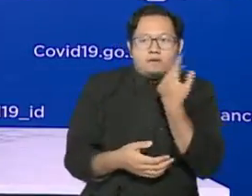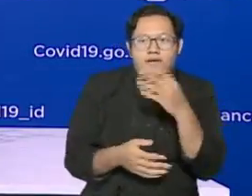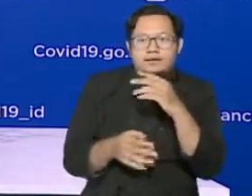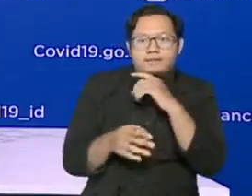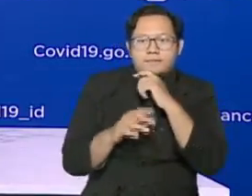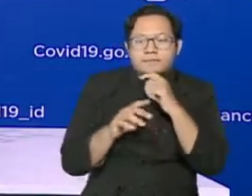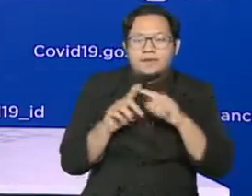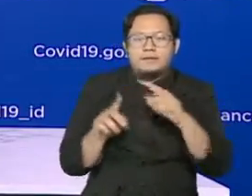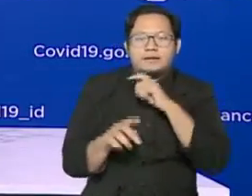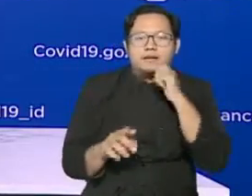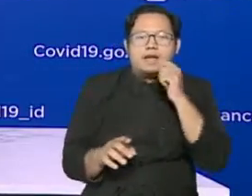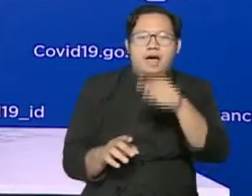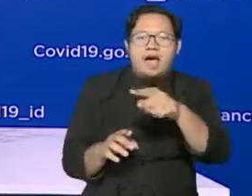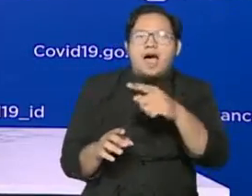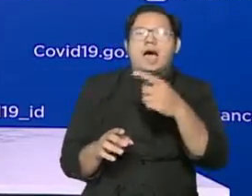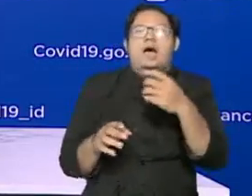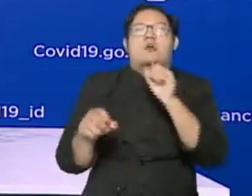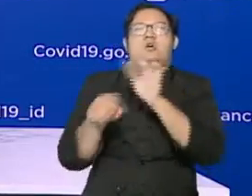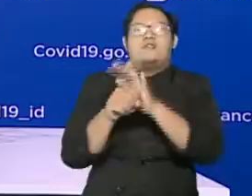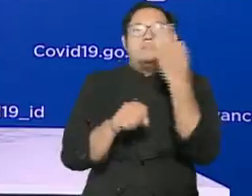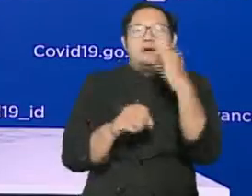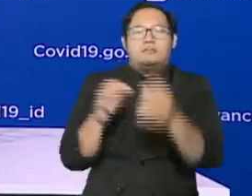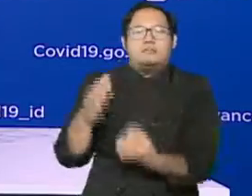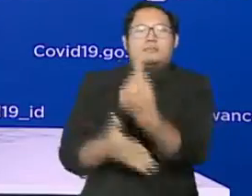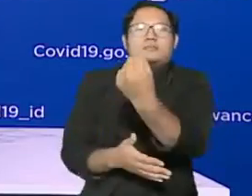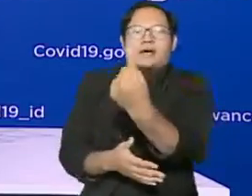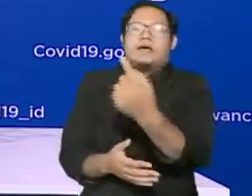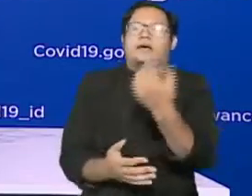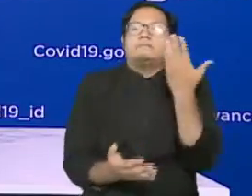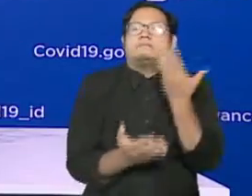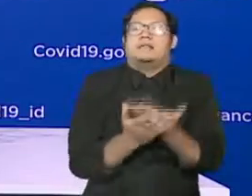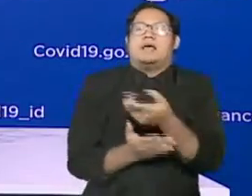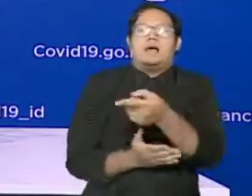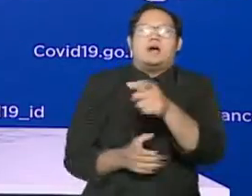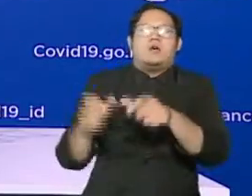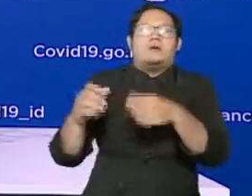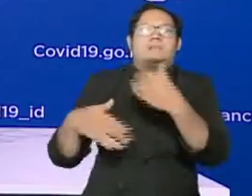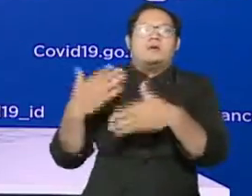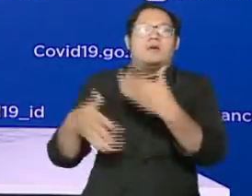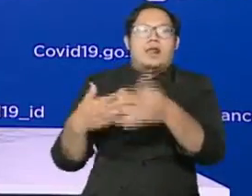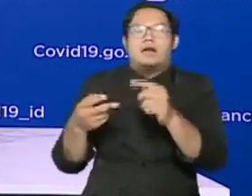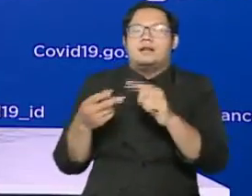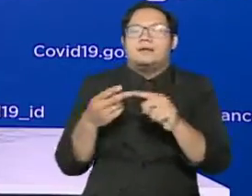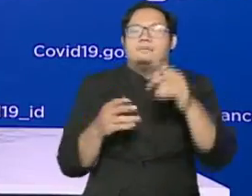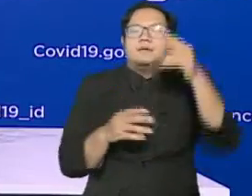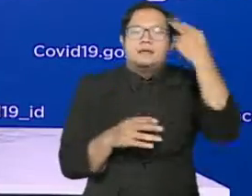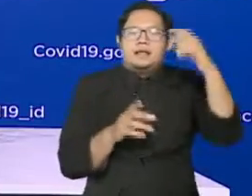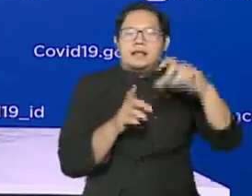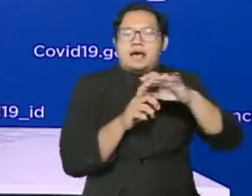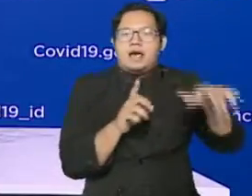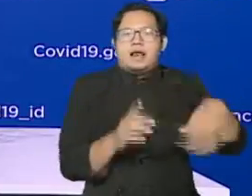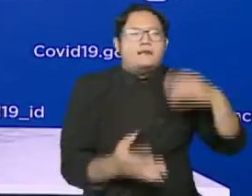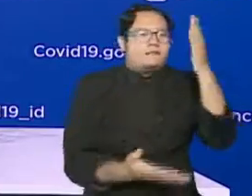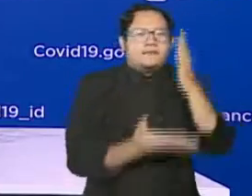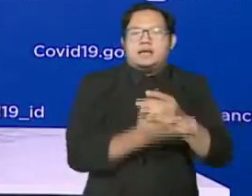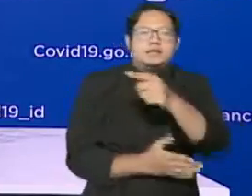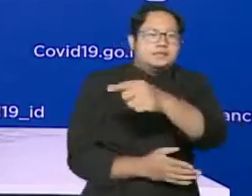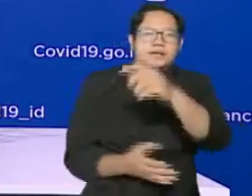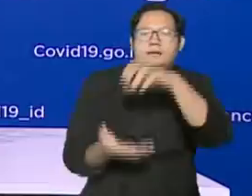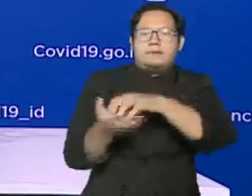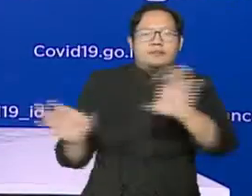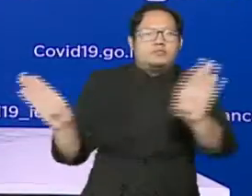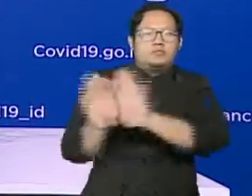Cluster atau kenaikan kasus saya meminta pelaksana dan pemerintah daerah setempat untuk tegas menutup sementara